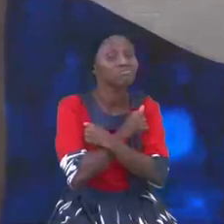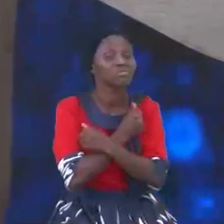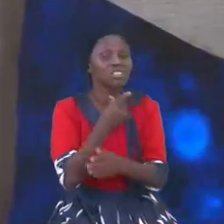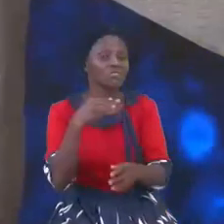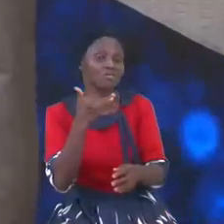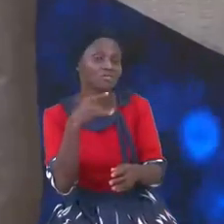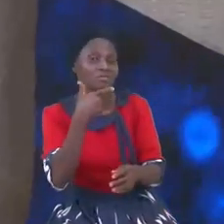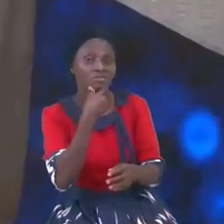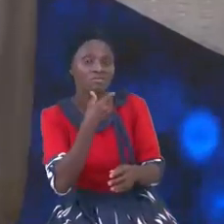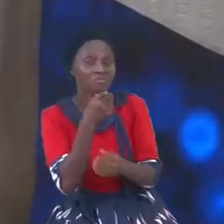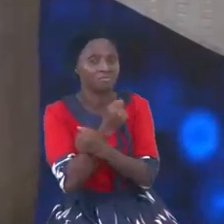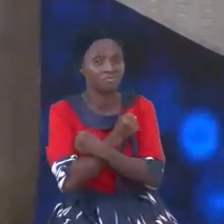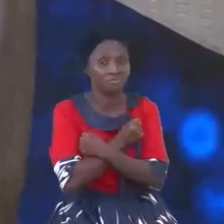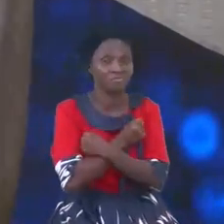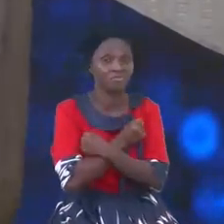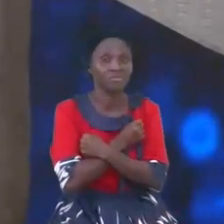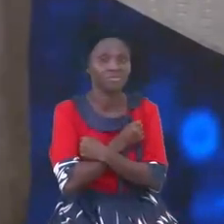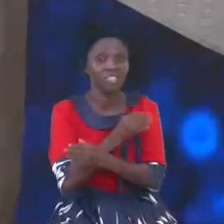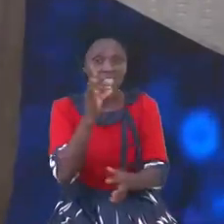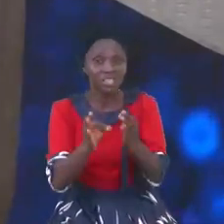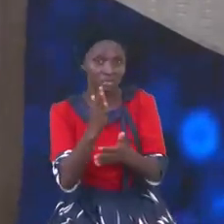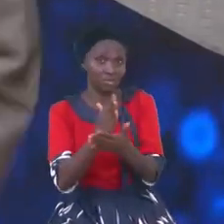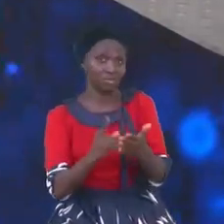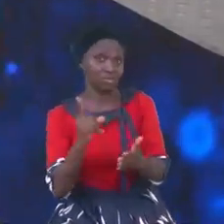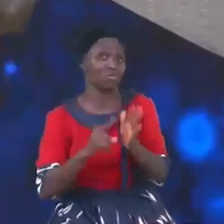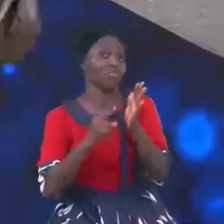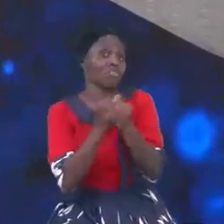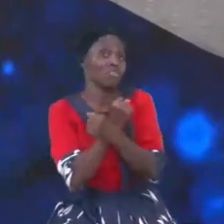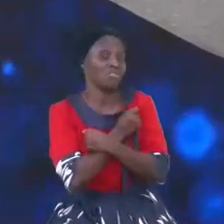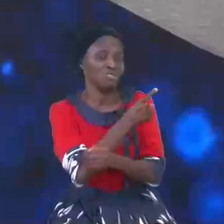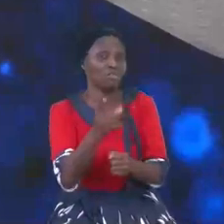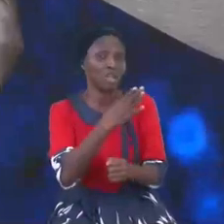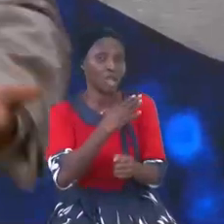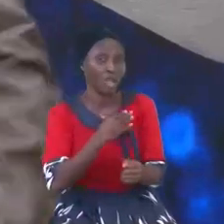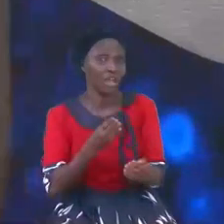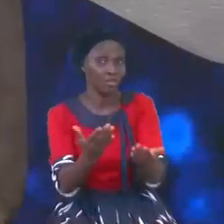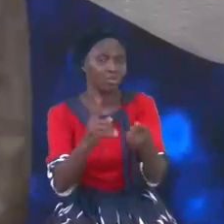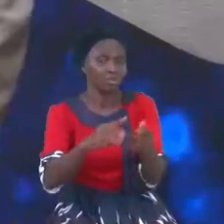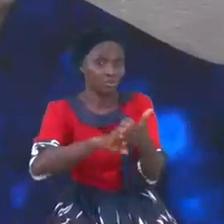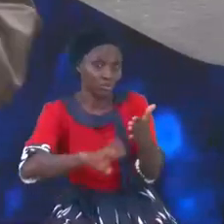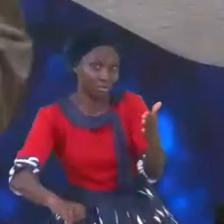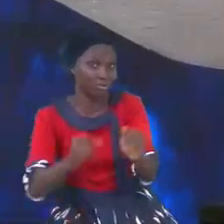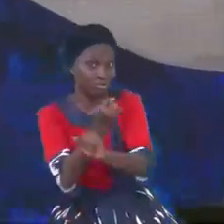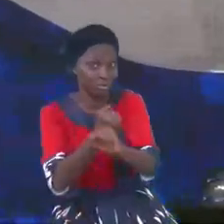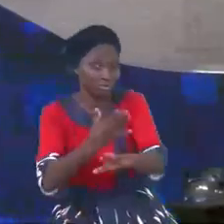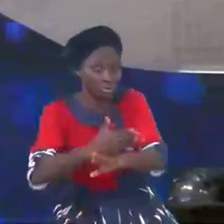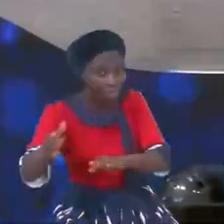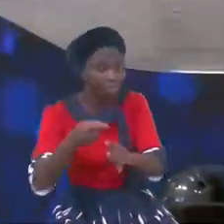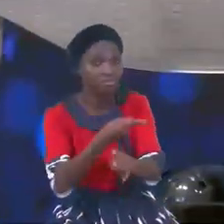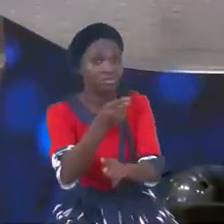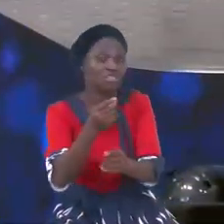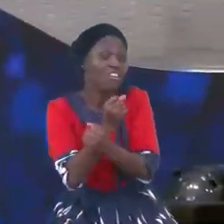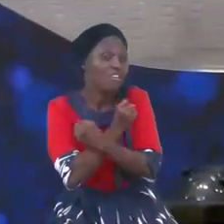salut. Quelqu'un dit qu'il t'aime, il veut ôter ta sanctification. Chaque fois, il parle avec toi. Chaque fois, il veut te